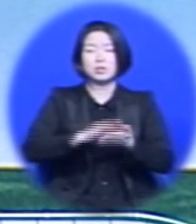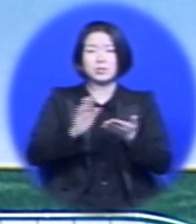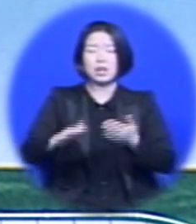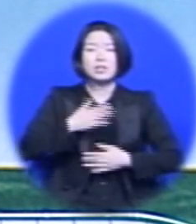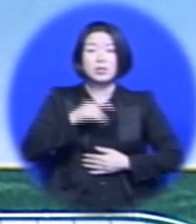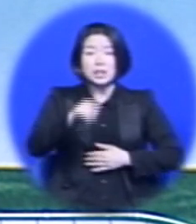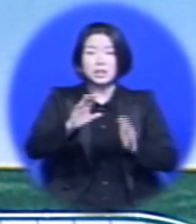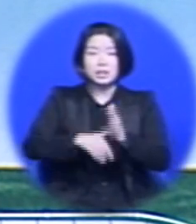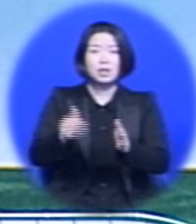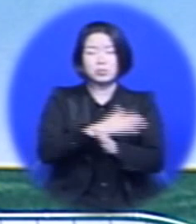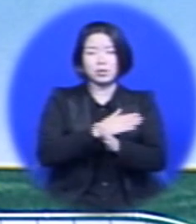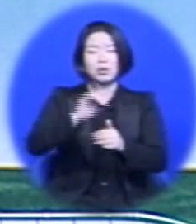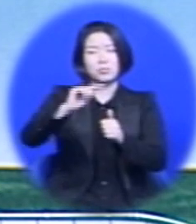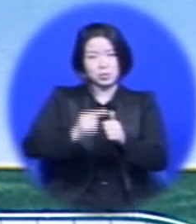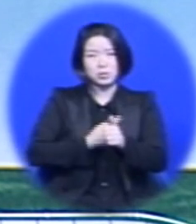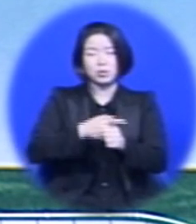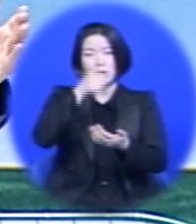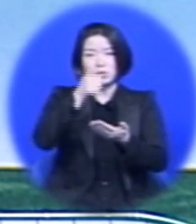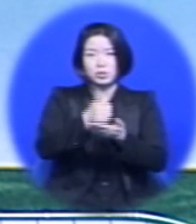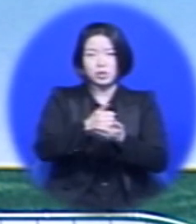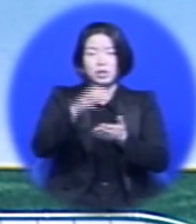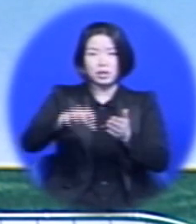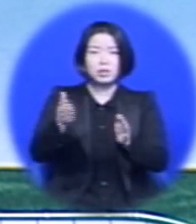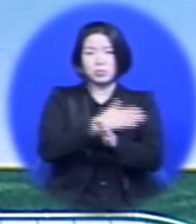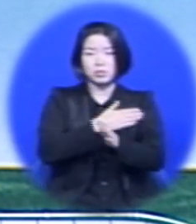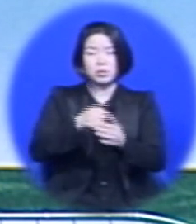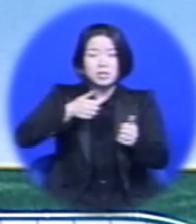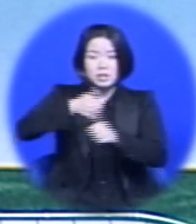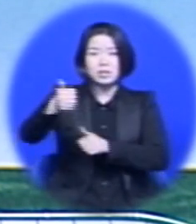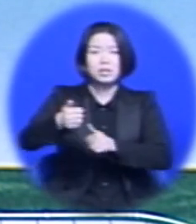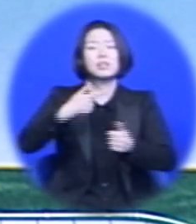그때부터 비로소 죄에서의 승리를 경험하기 시작했어